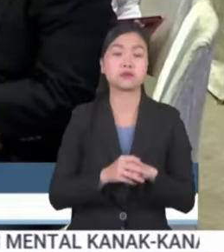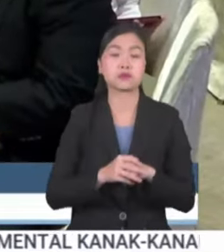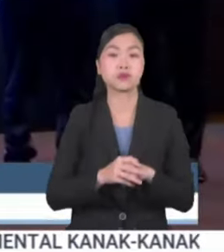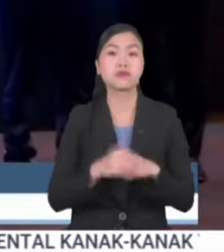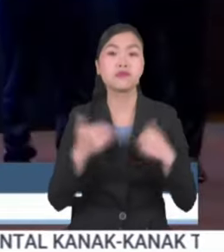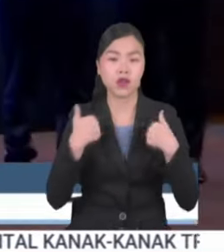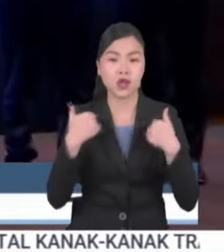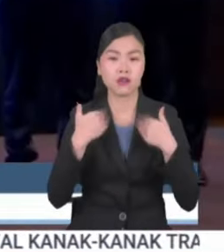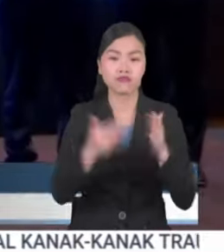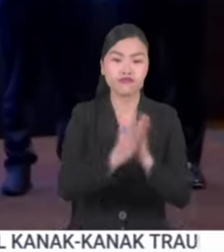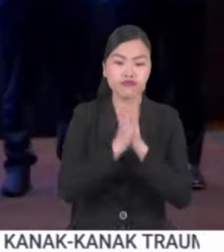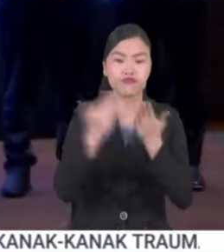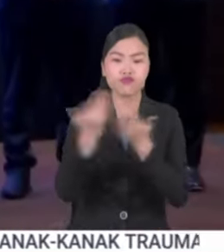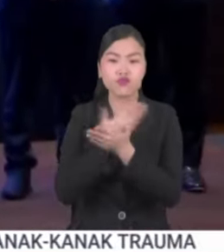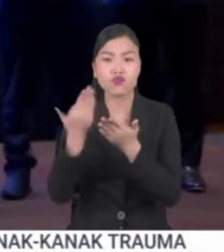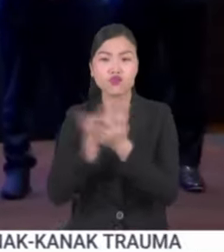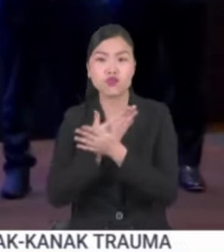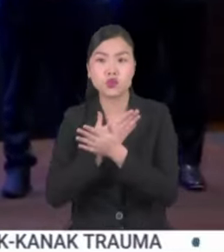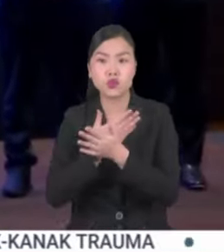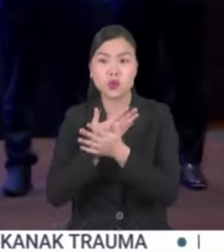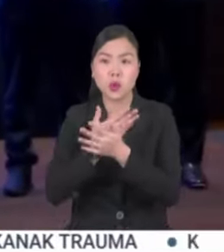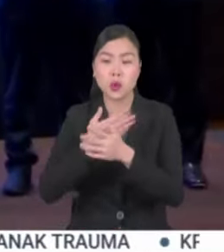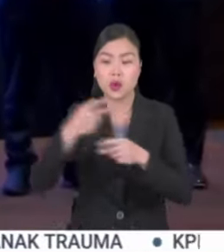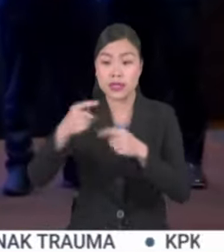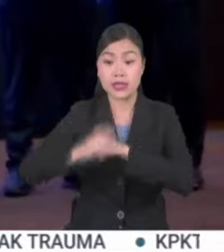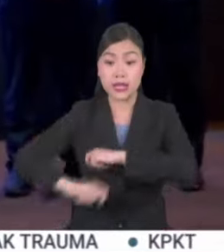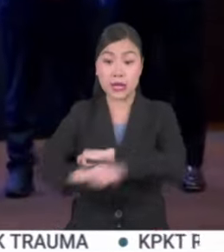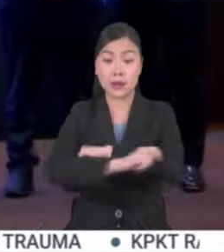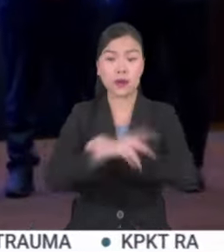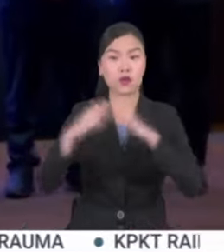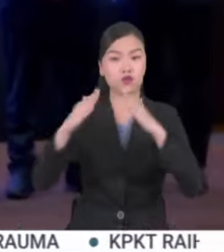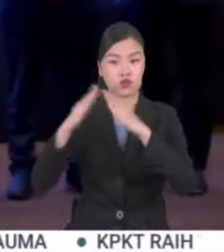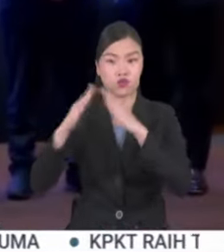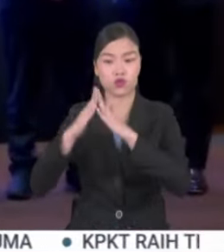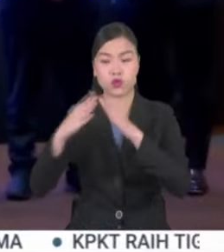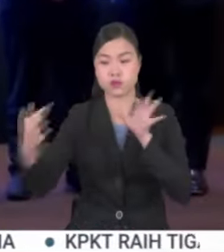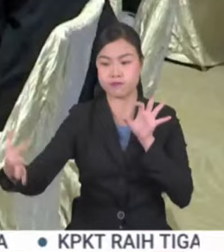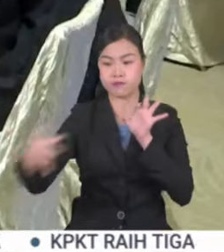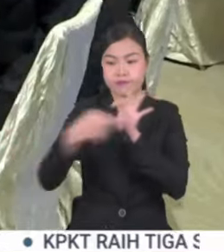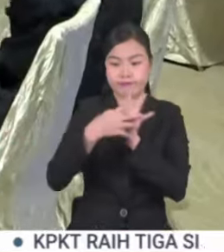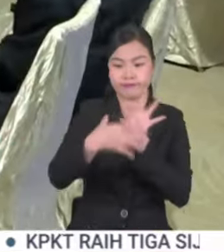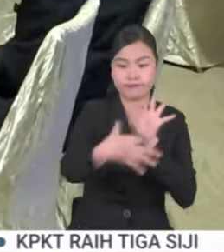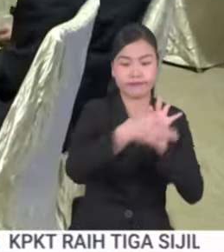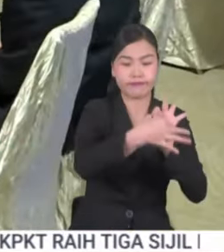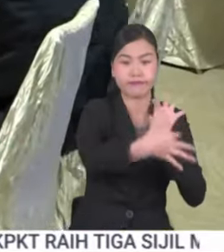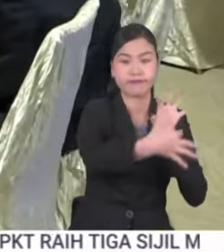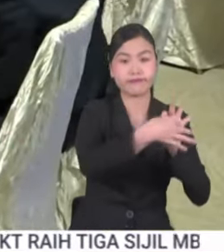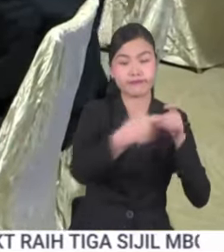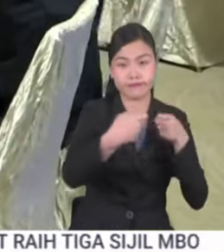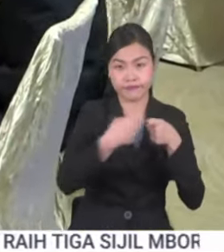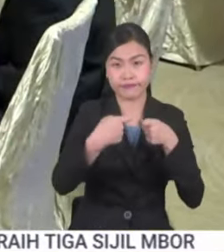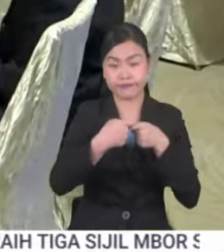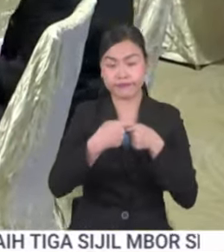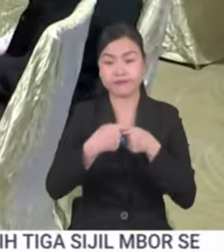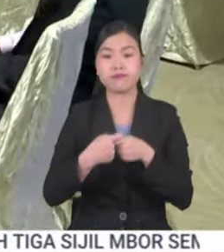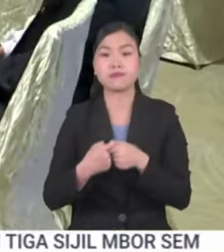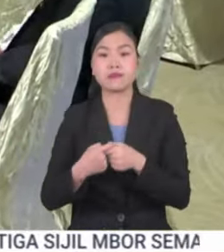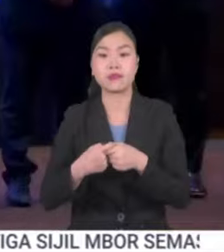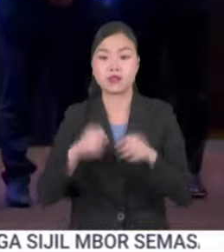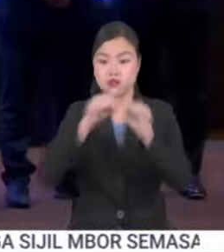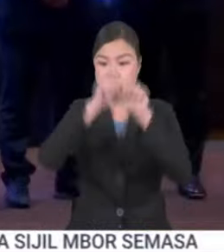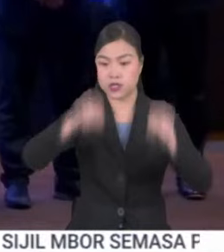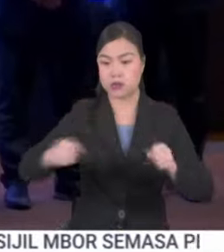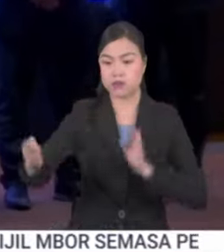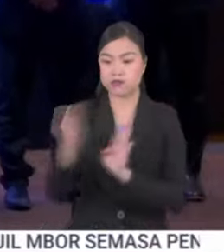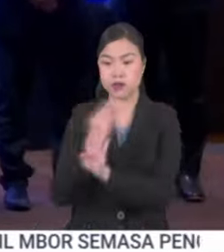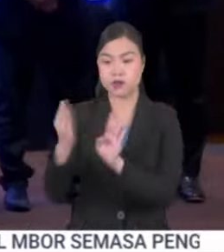dan kawasan perumahan baharu yang memerlukan sambungan elektrik. Bagi menangani isu ini, sistem penggiliran telah diperkenalkan bagi memastikan